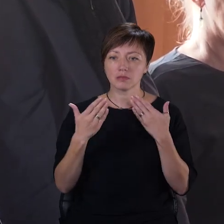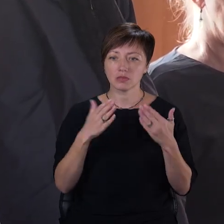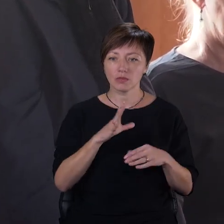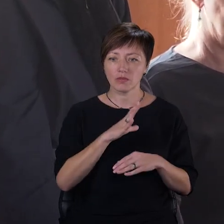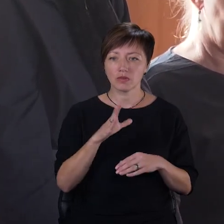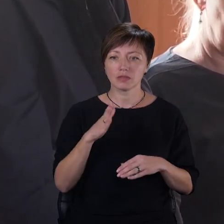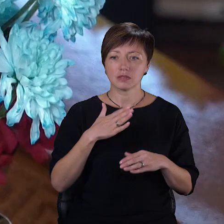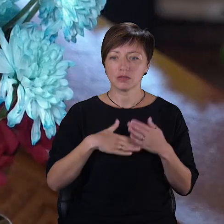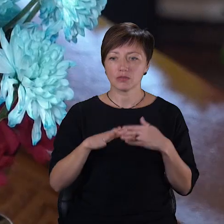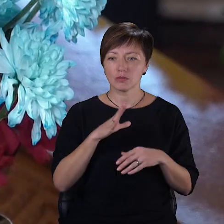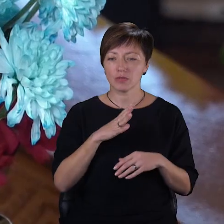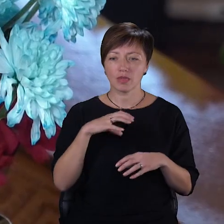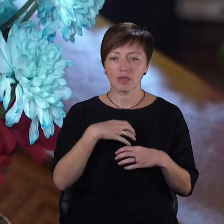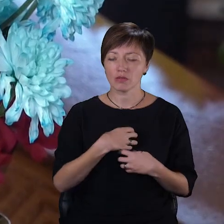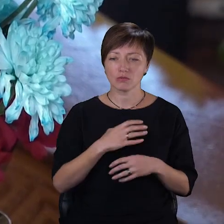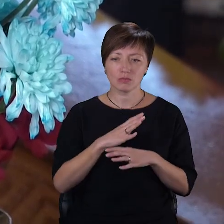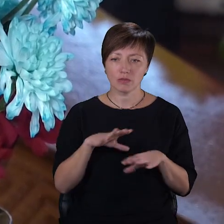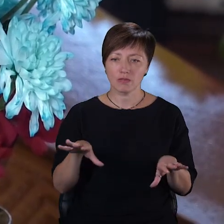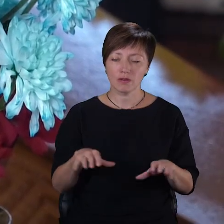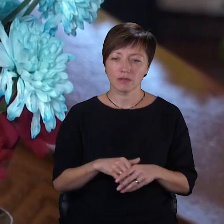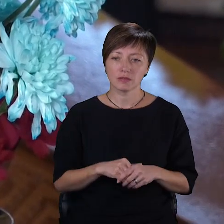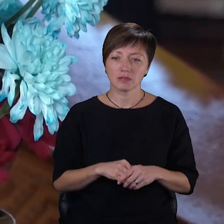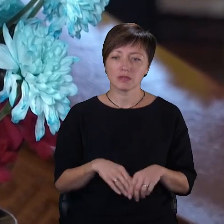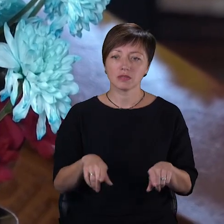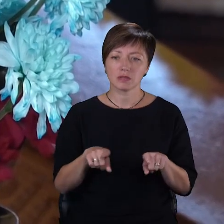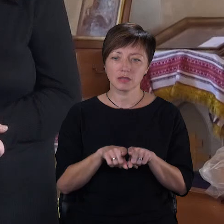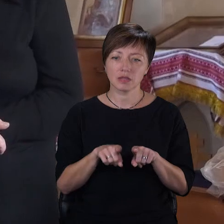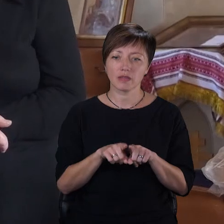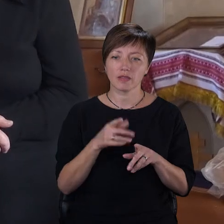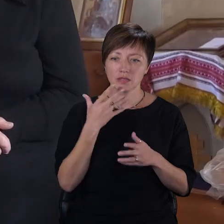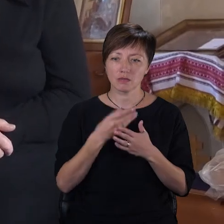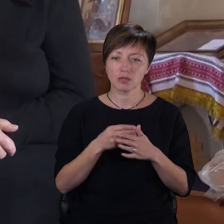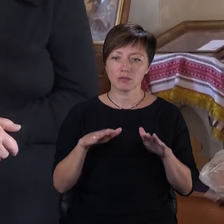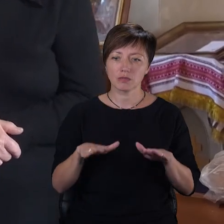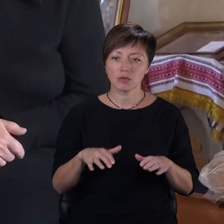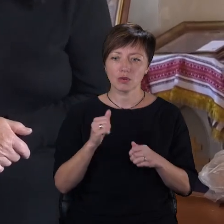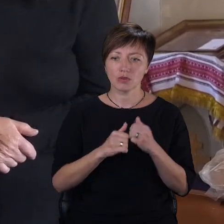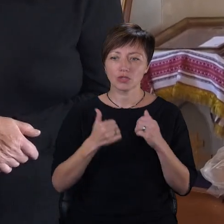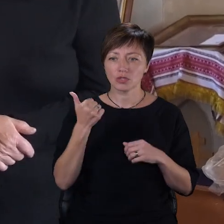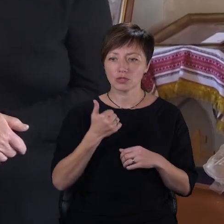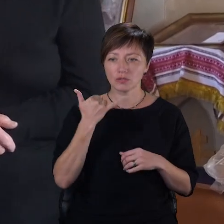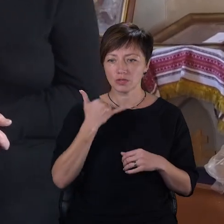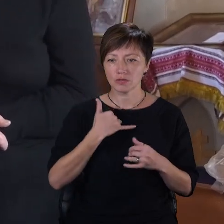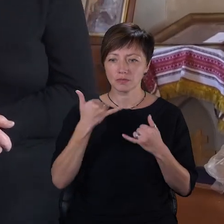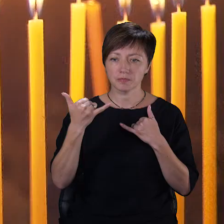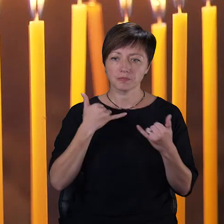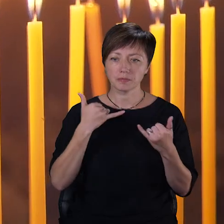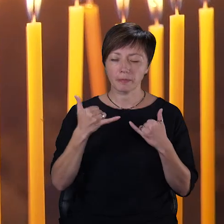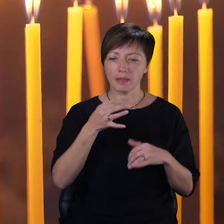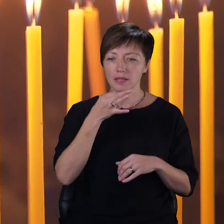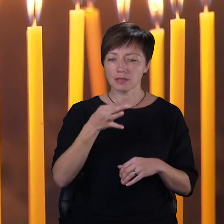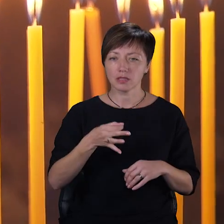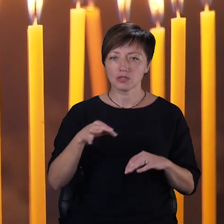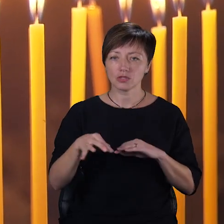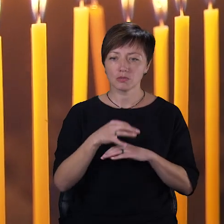він задоволений був, не сумував. Ну, такий, що він як на своєму місці. Дзвонив кожну неділю, він до мене, я до нього. Сказала жінка